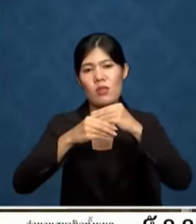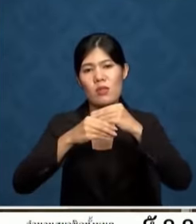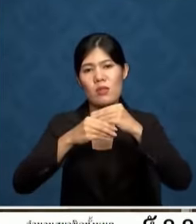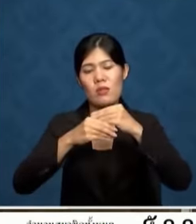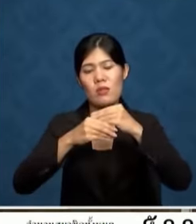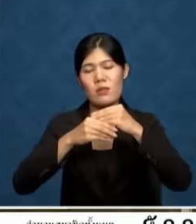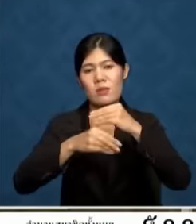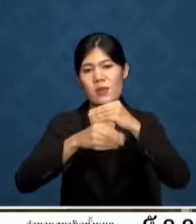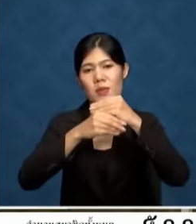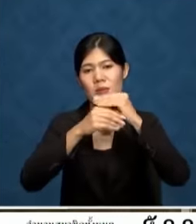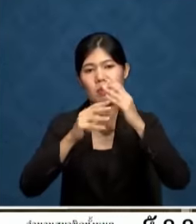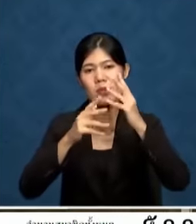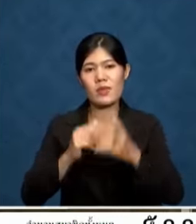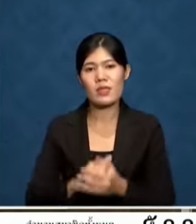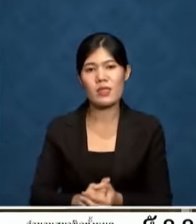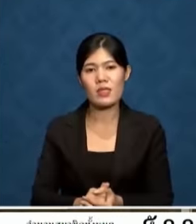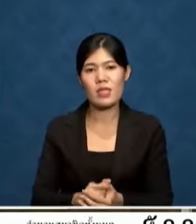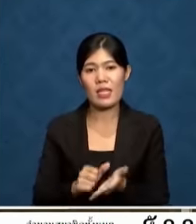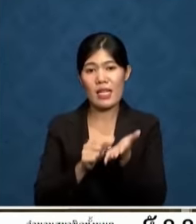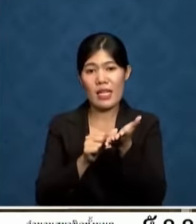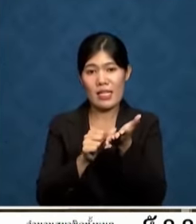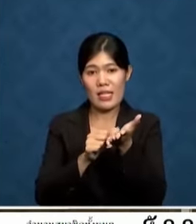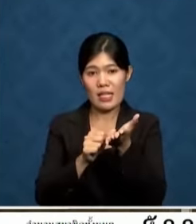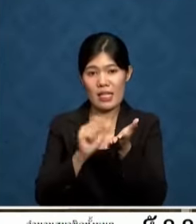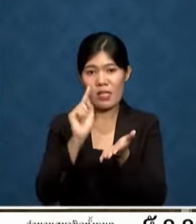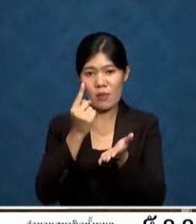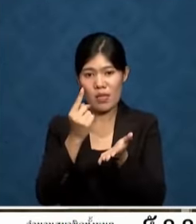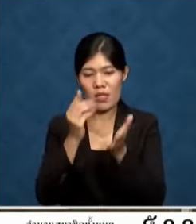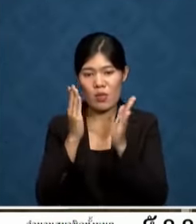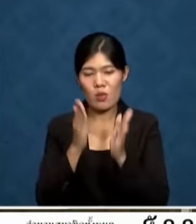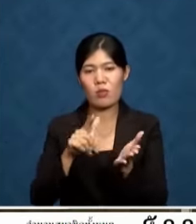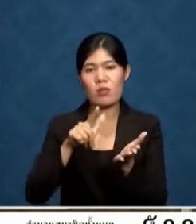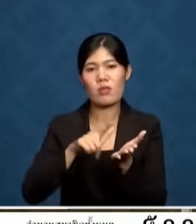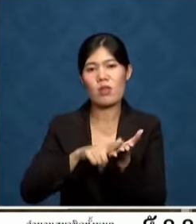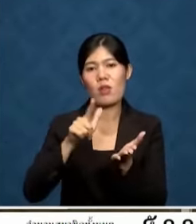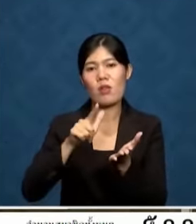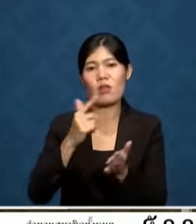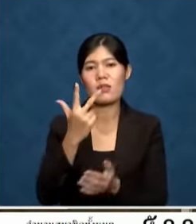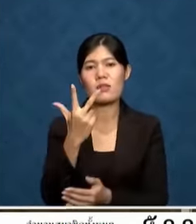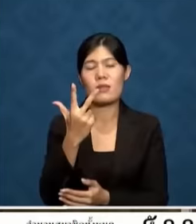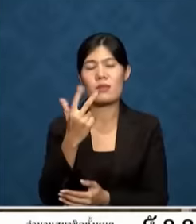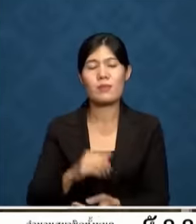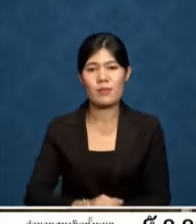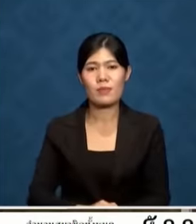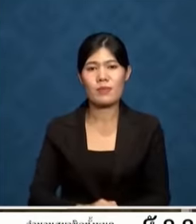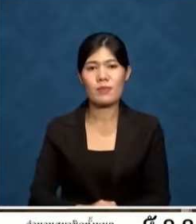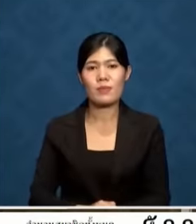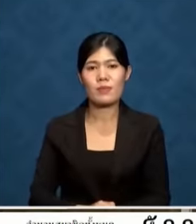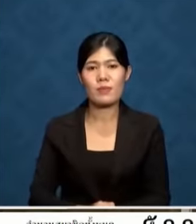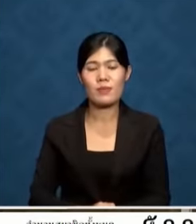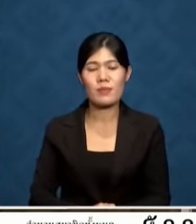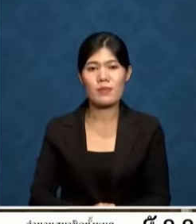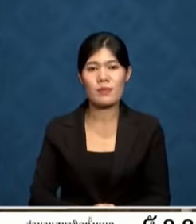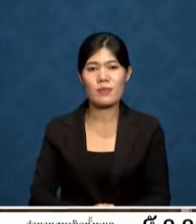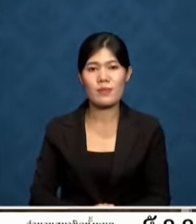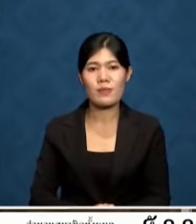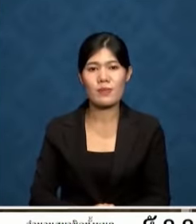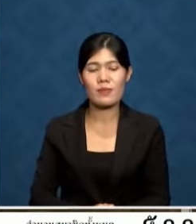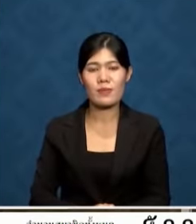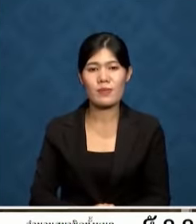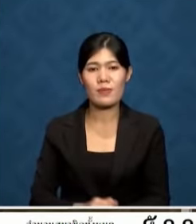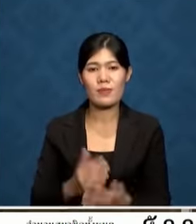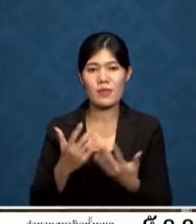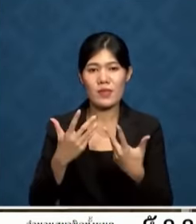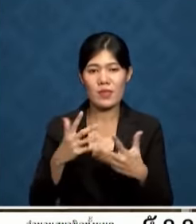รัฐมนตรีออกปั๊บ 3คนแล้วก็นำไปสู่คดีขึ้น